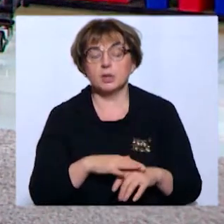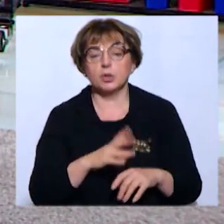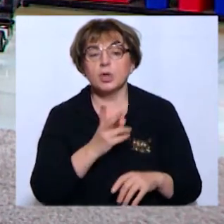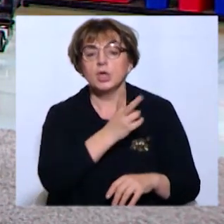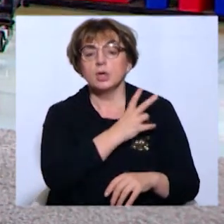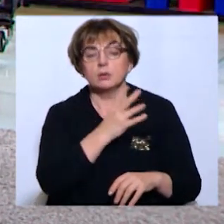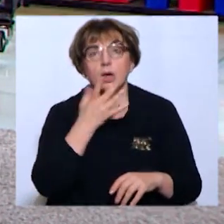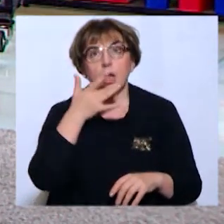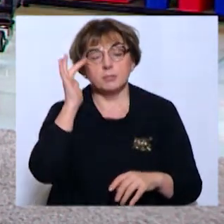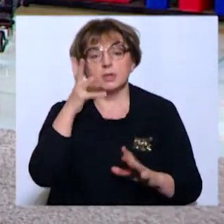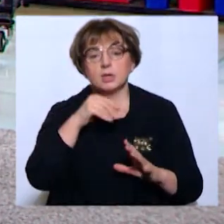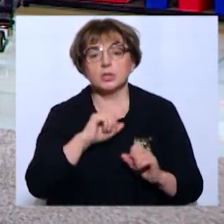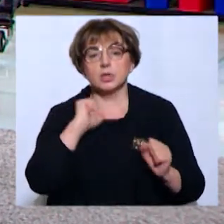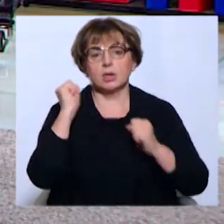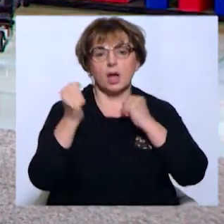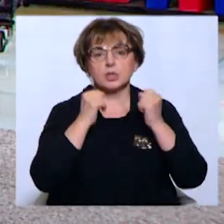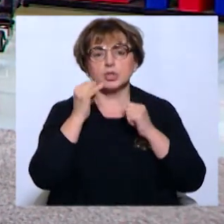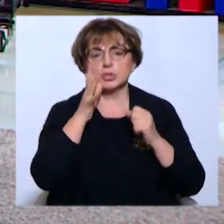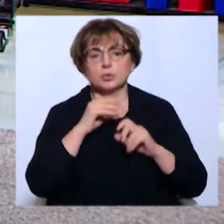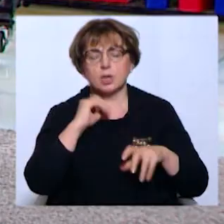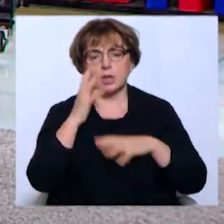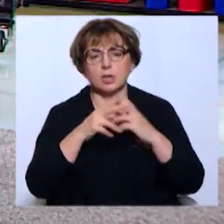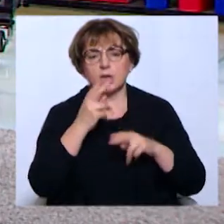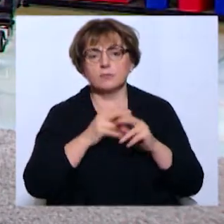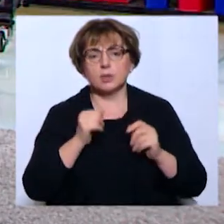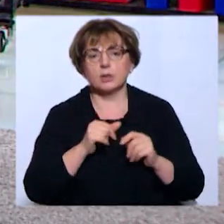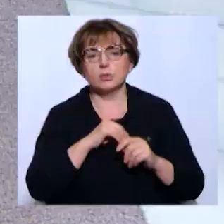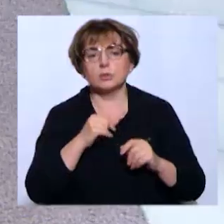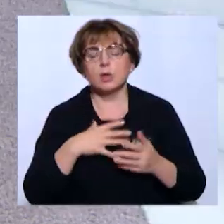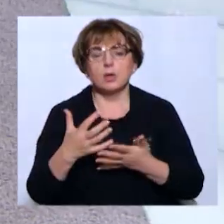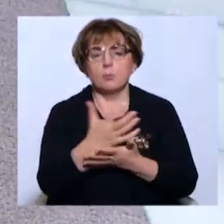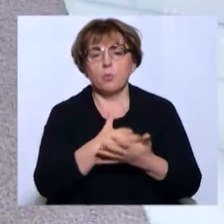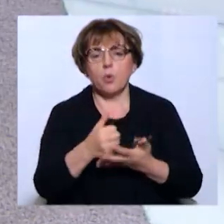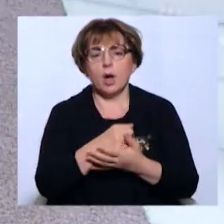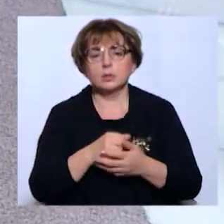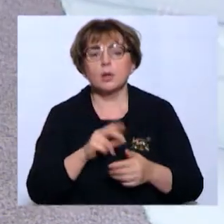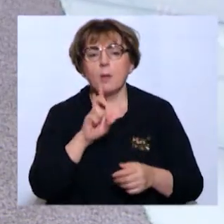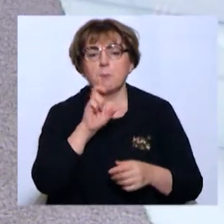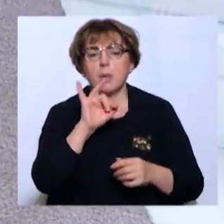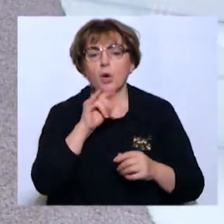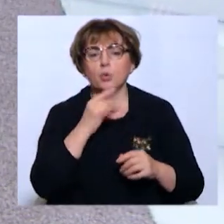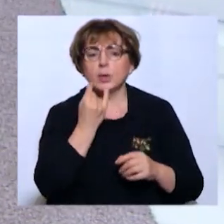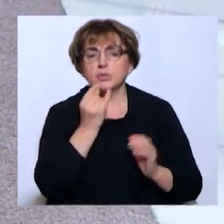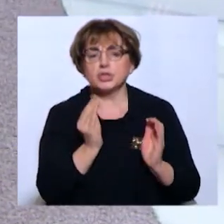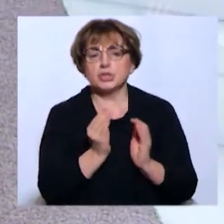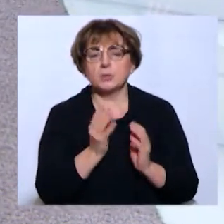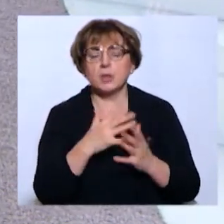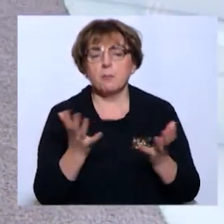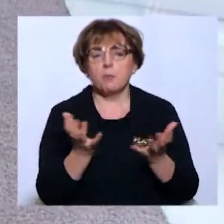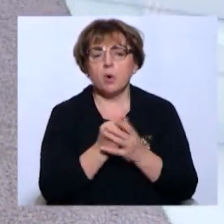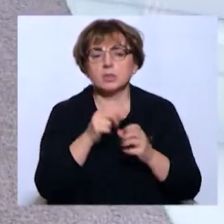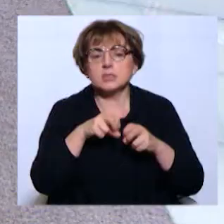ნიუ-იორკში ქარიშხლის დაყინვის დროს. ორნითოლოგებმა შეაგროვეს ბეღურები და მოახდინეს